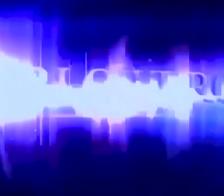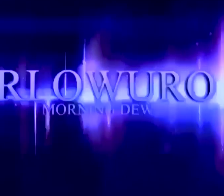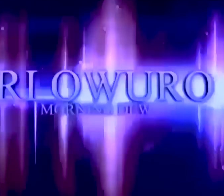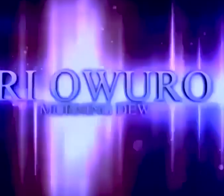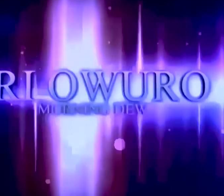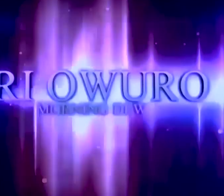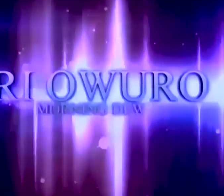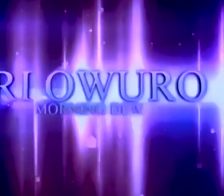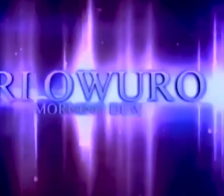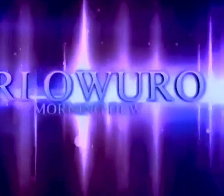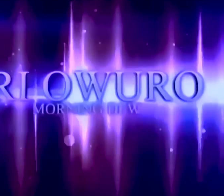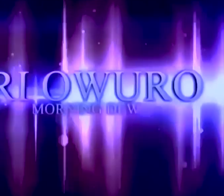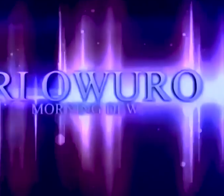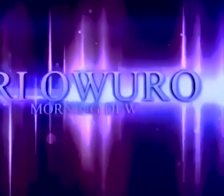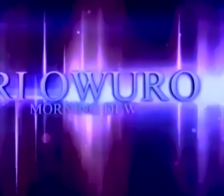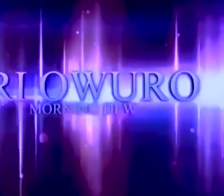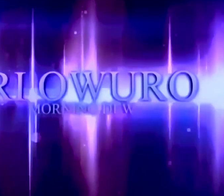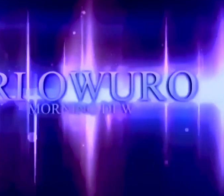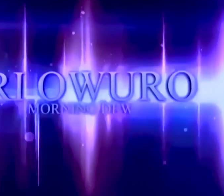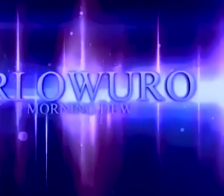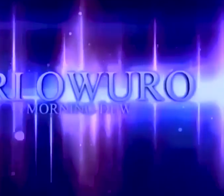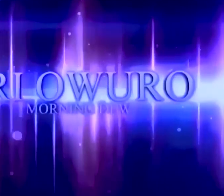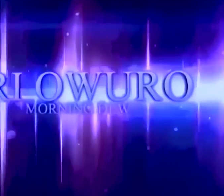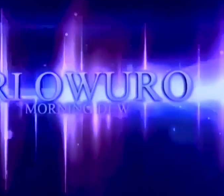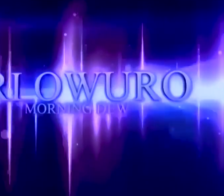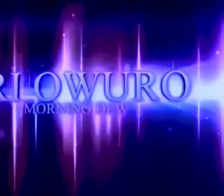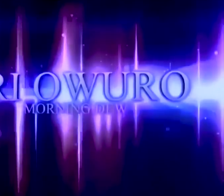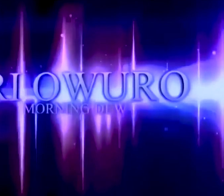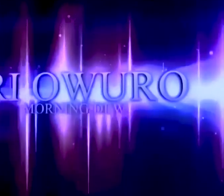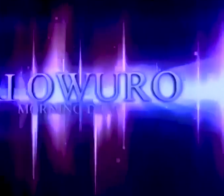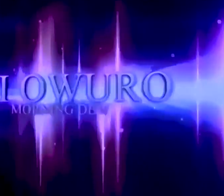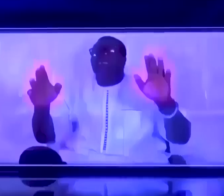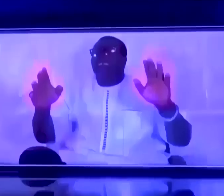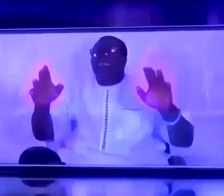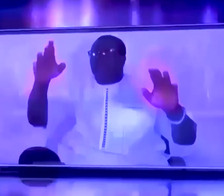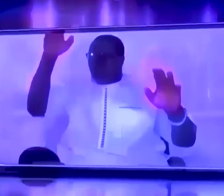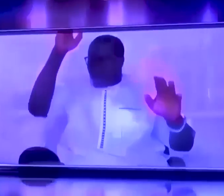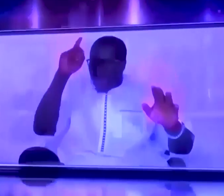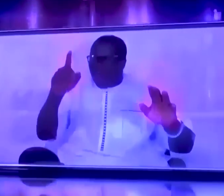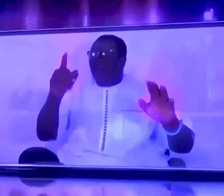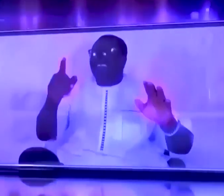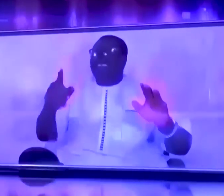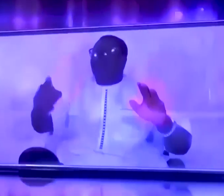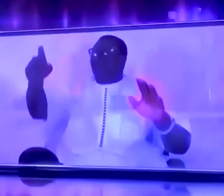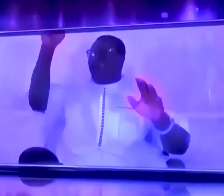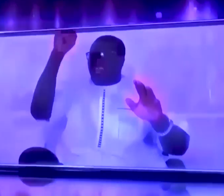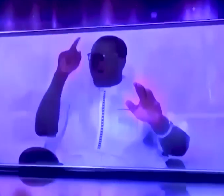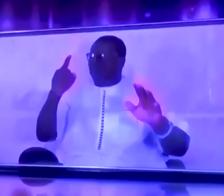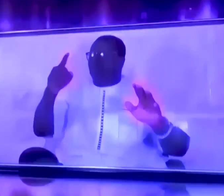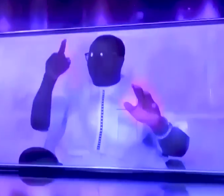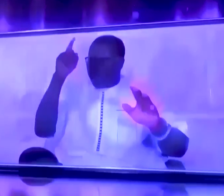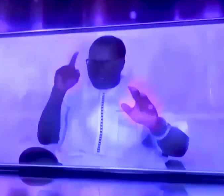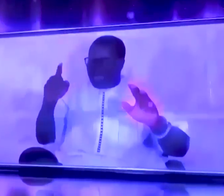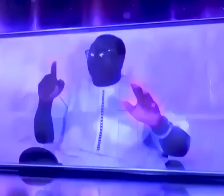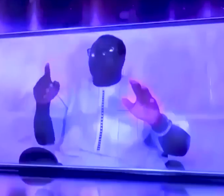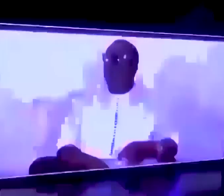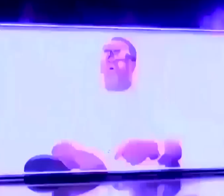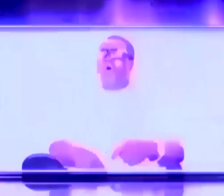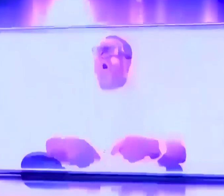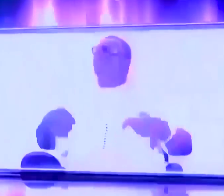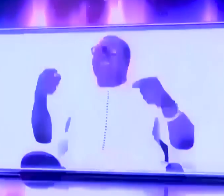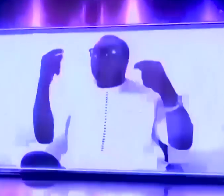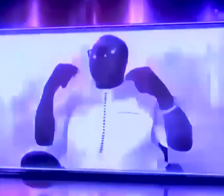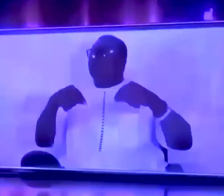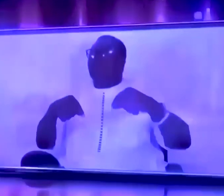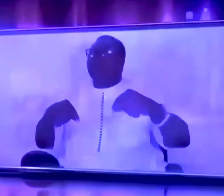Abe glory ọlọ́run mustapha ní o la la la la